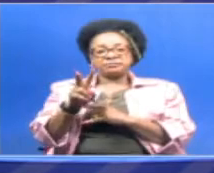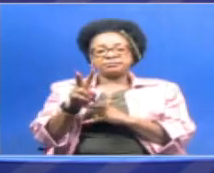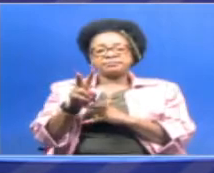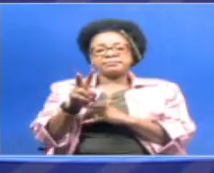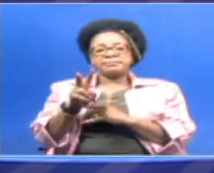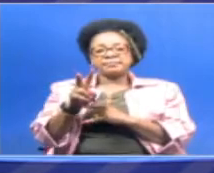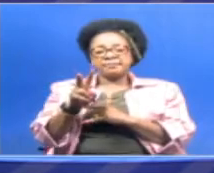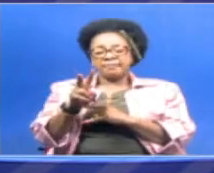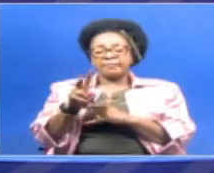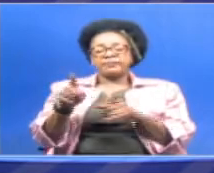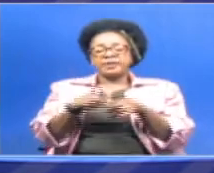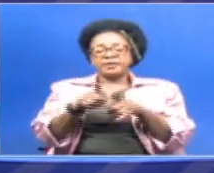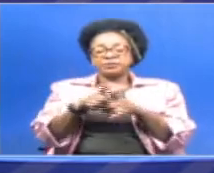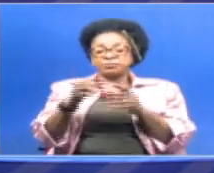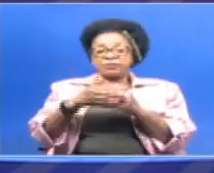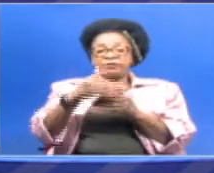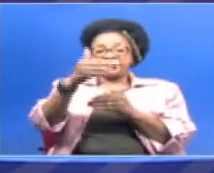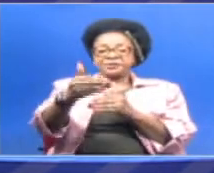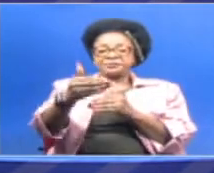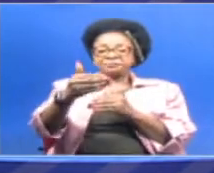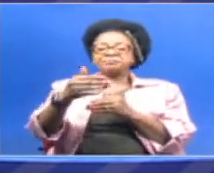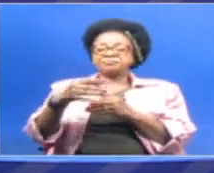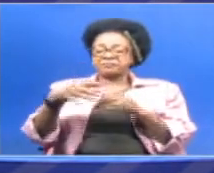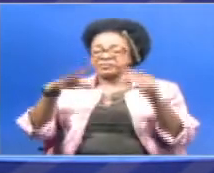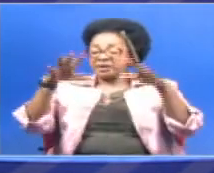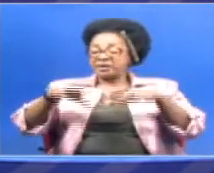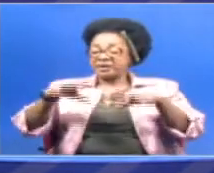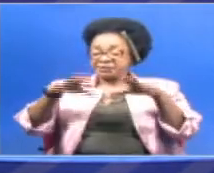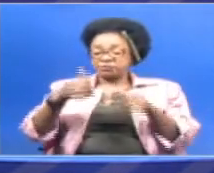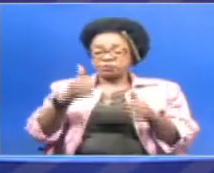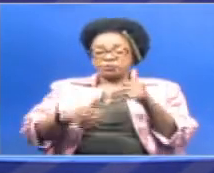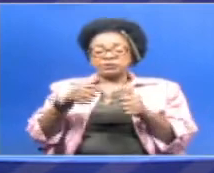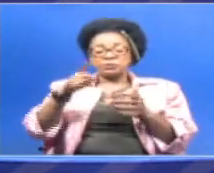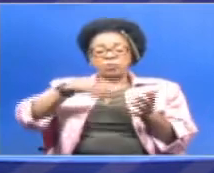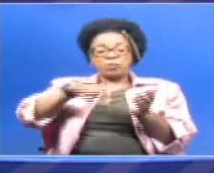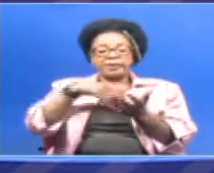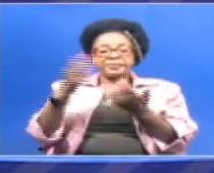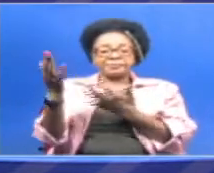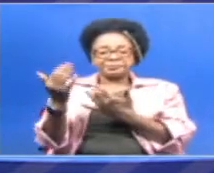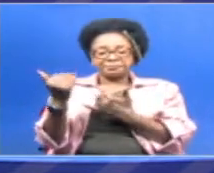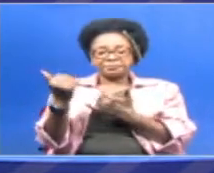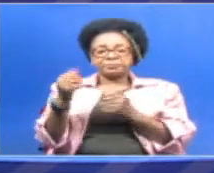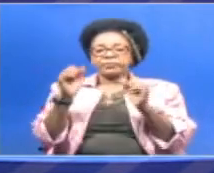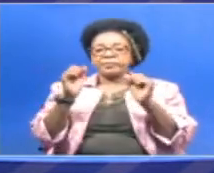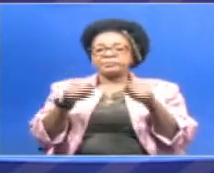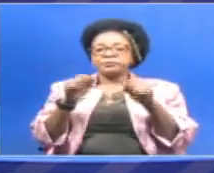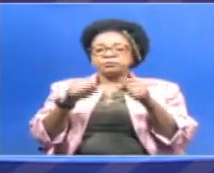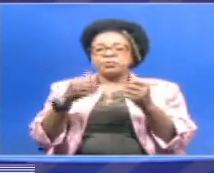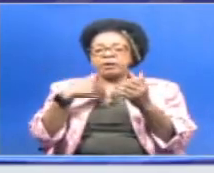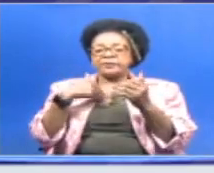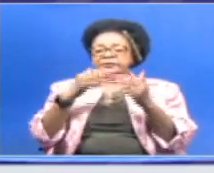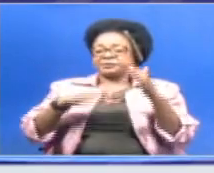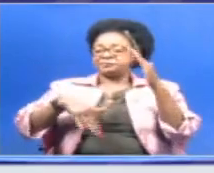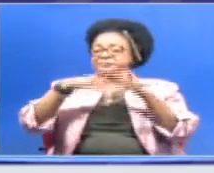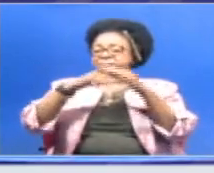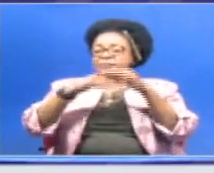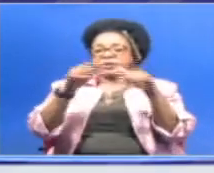Naam, tukisonga mbele, ingawa mvua ya El Nino inayosubiriwa huenda isifikie viwango vilivyoonekana mwaka